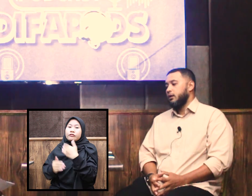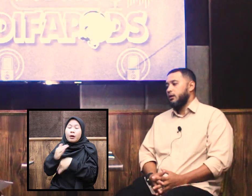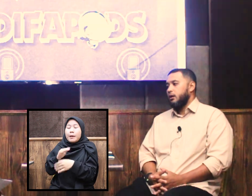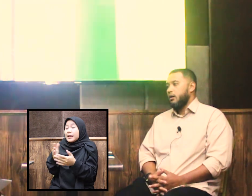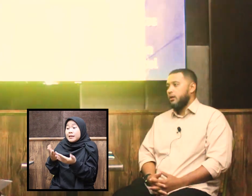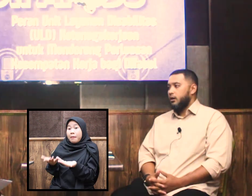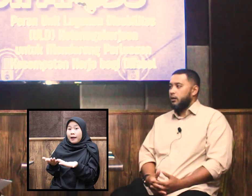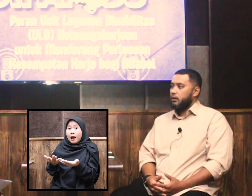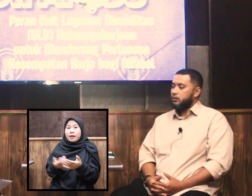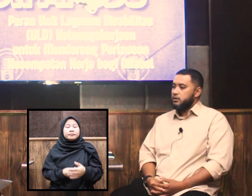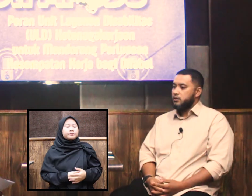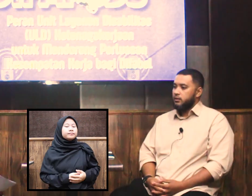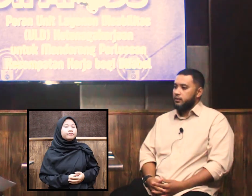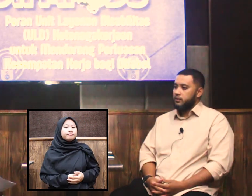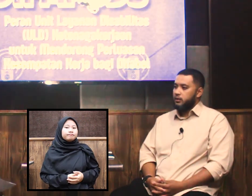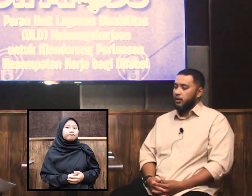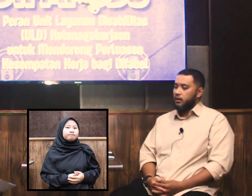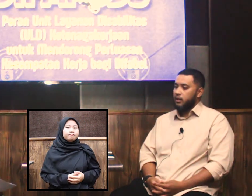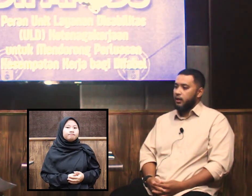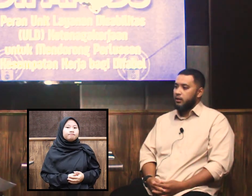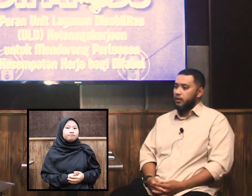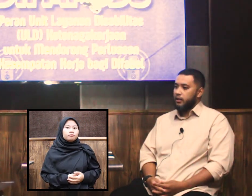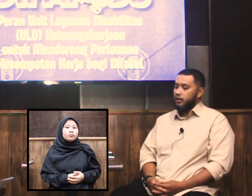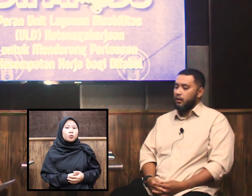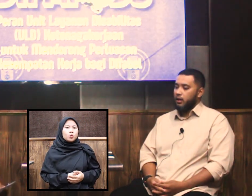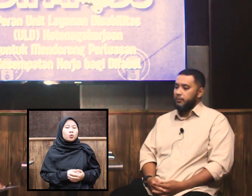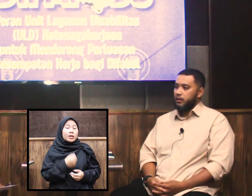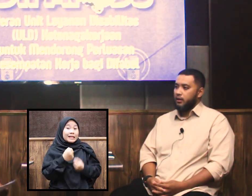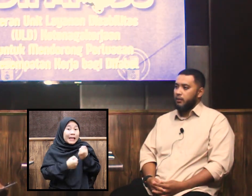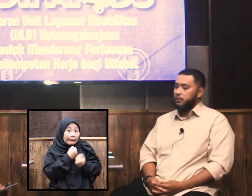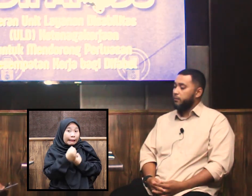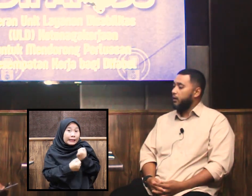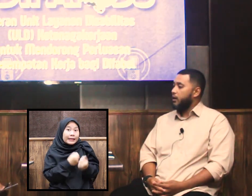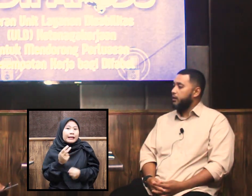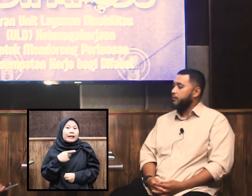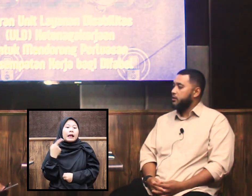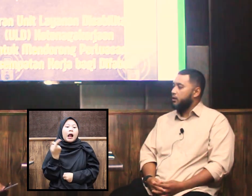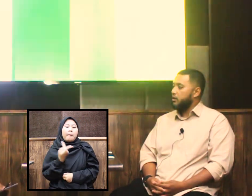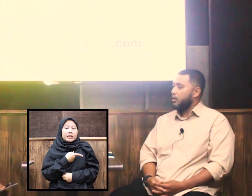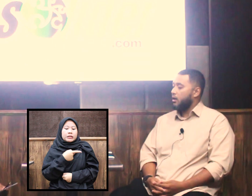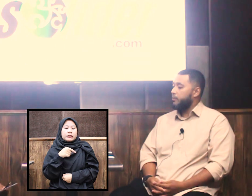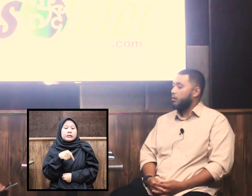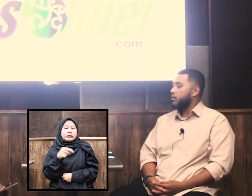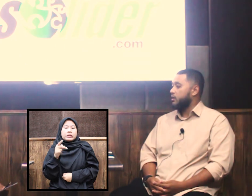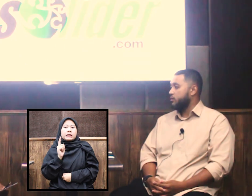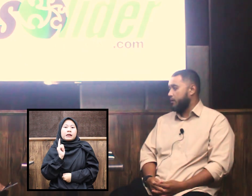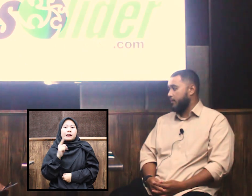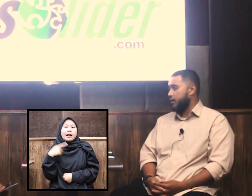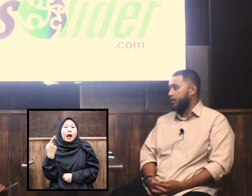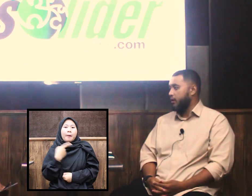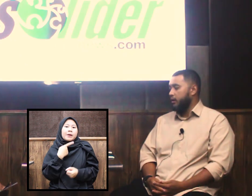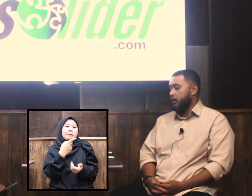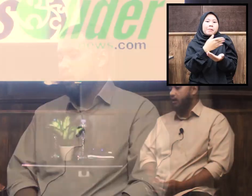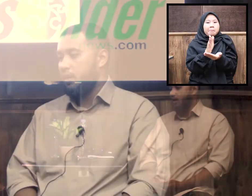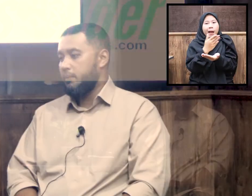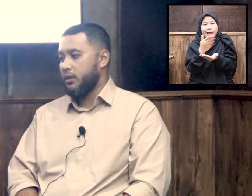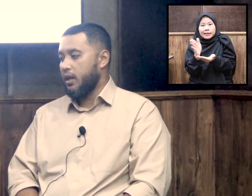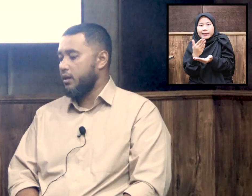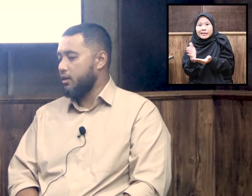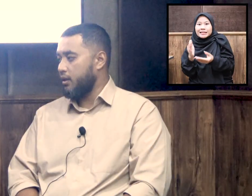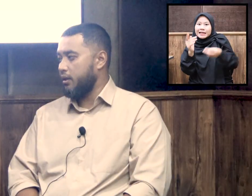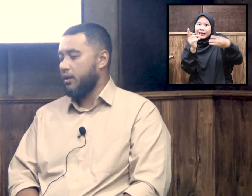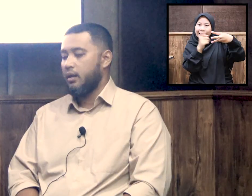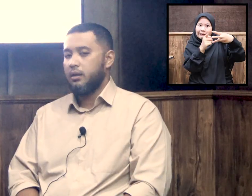Iya eh dengan kegiatan-kegiatan kami kami memilahnya menjadi tiga prioritas utama he di dalam